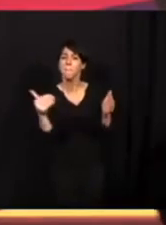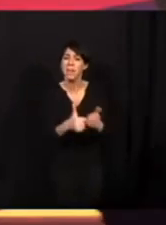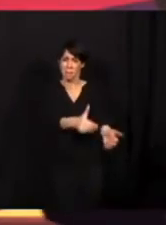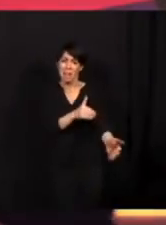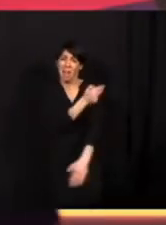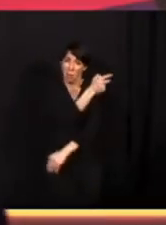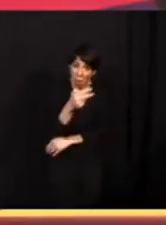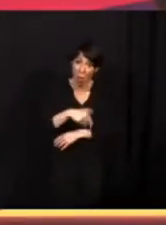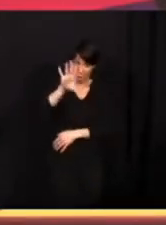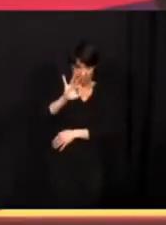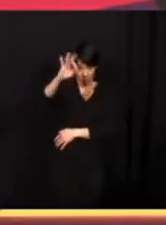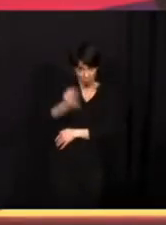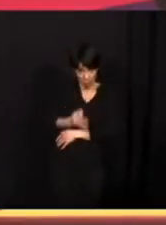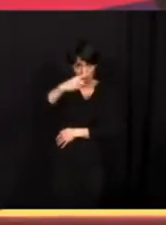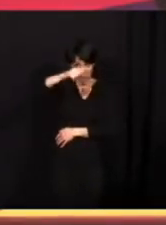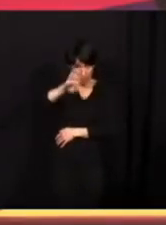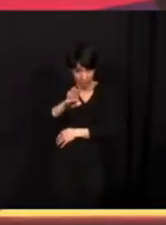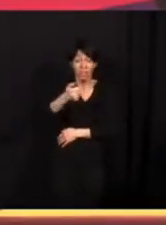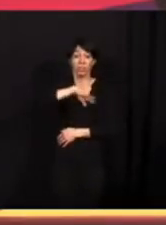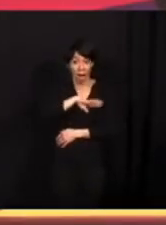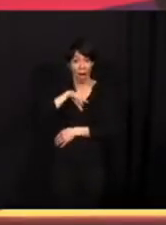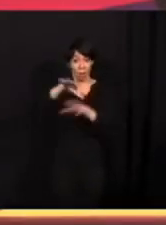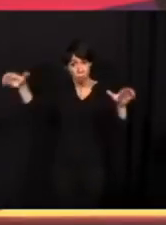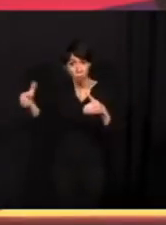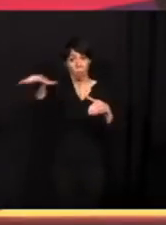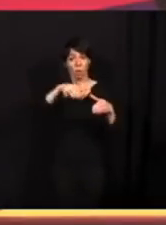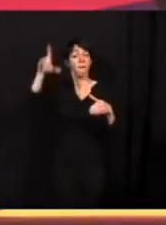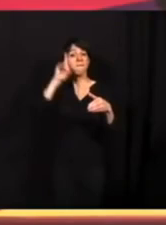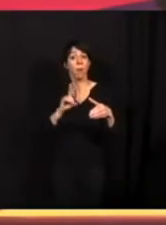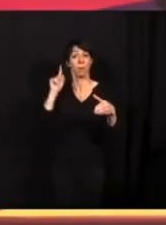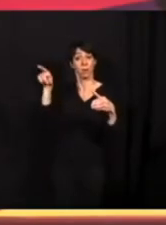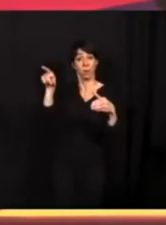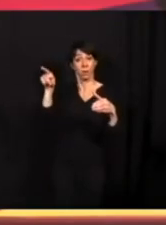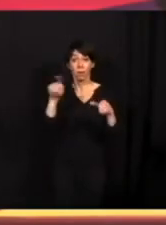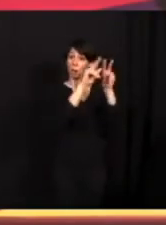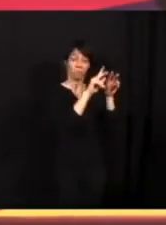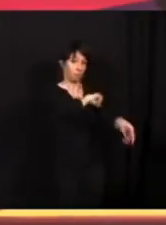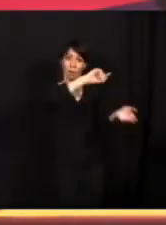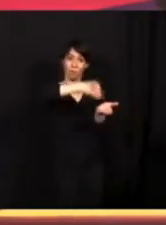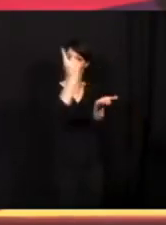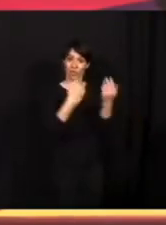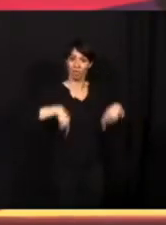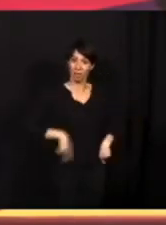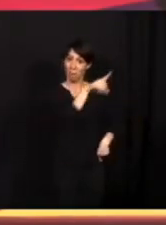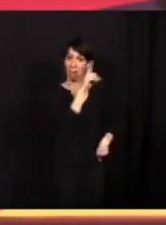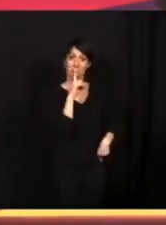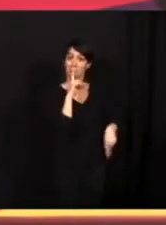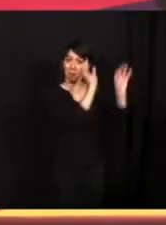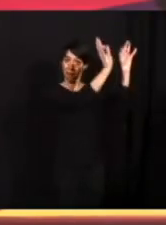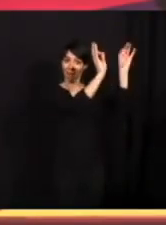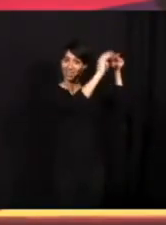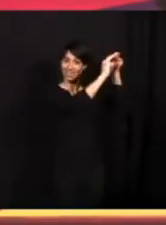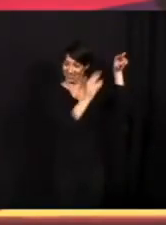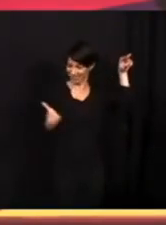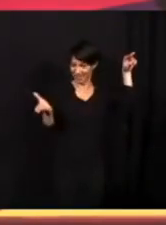qui repose essentiellement sur les femmes et qui n'apparaît tout simplement pas dans le budget de l'État. Les femmes sont les premières touchées par la précarité, le